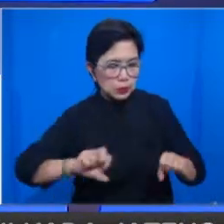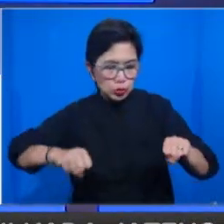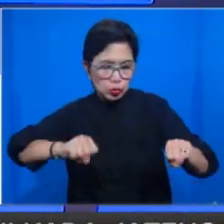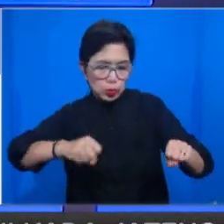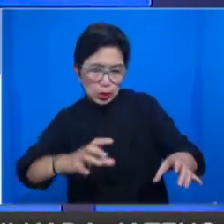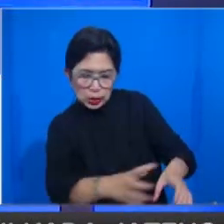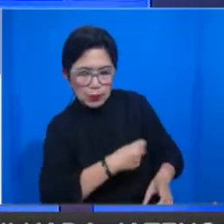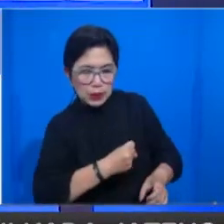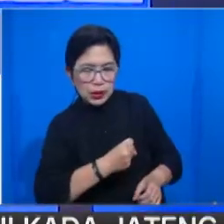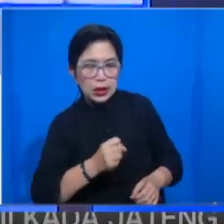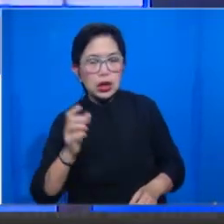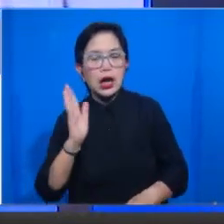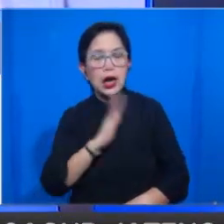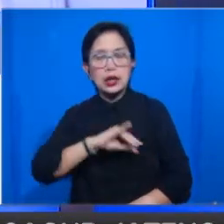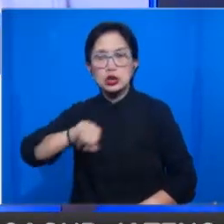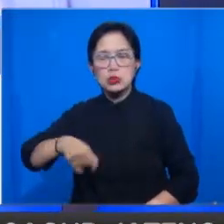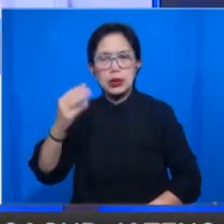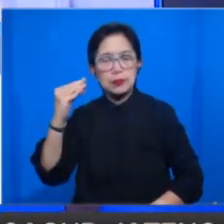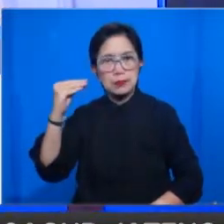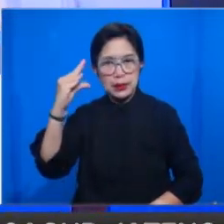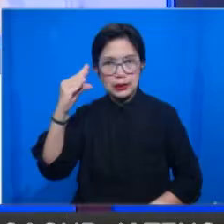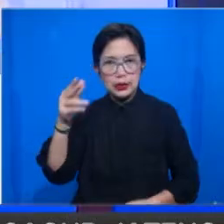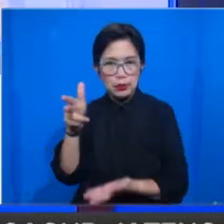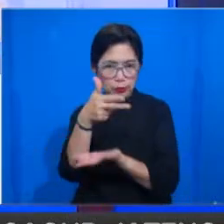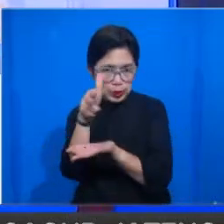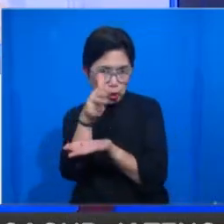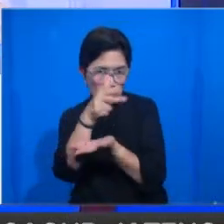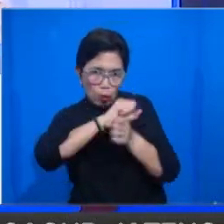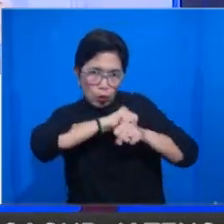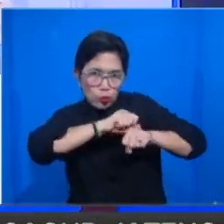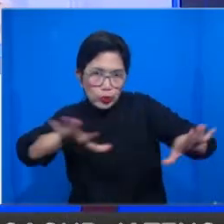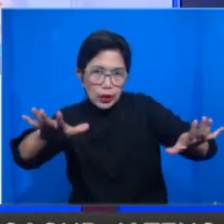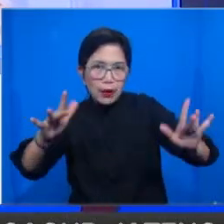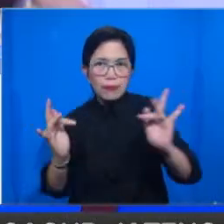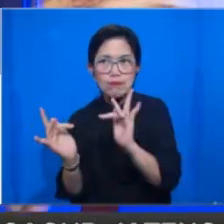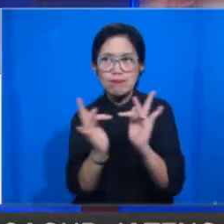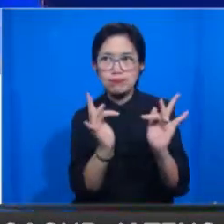pada Jumat pagi. Penangkapan ini pun berjalan dramatis dan videonya viral di media sosial.